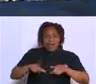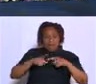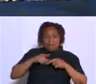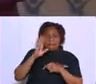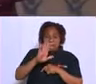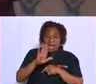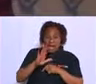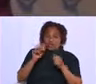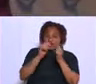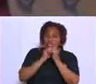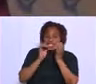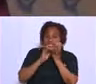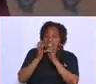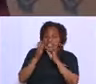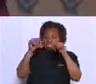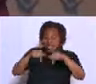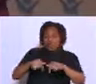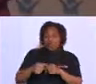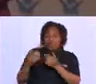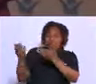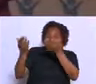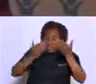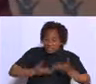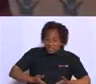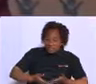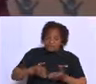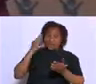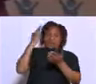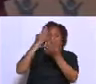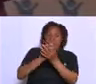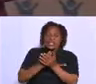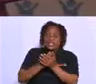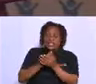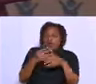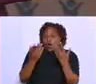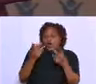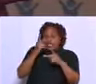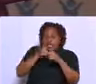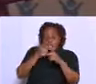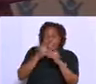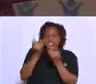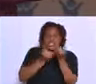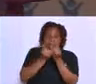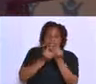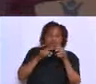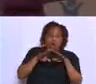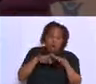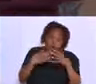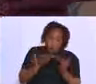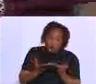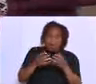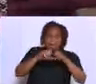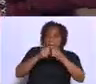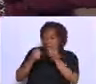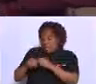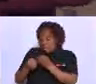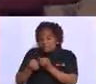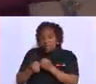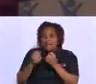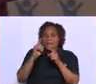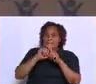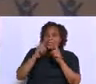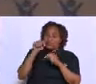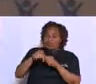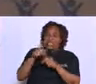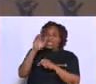hivi. Ulipokea imani hii na ukashindwa kutunza Sabato vizuri, ukaivunja kwa namna moja ama nyingine. Wito huu ni kwa